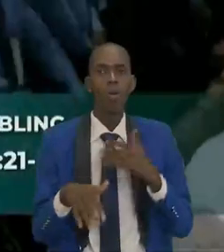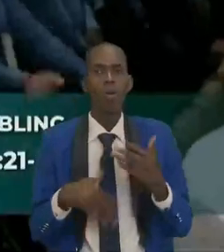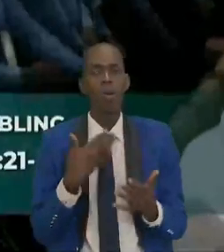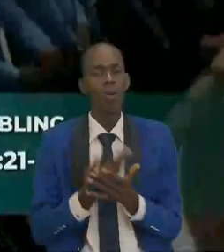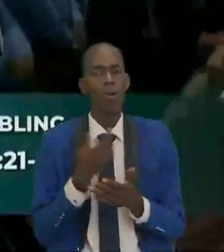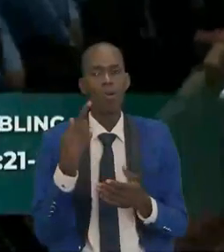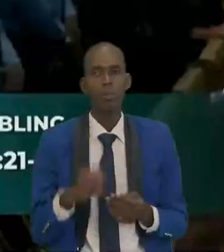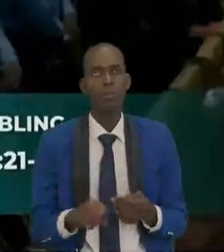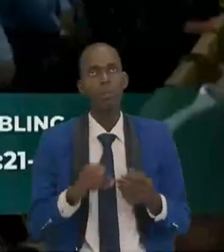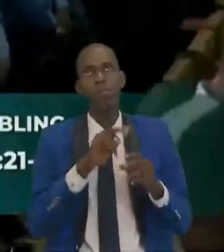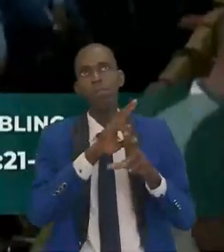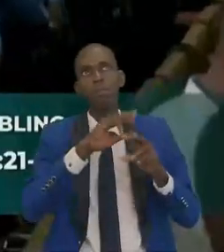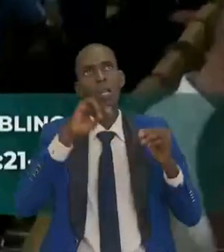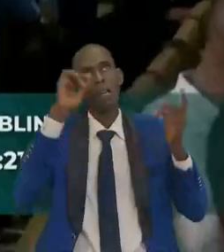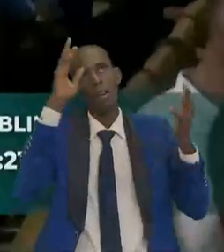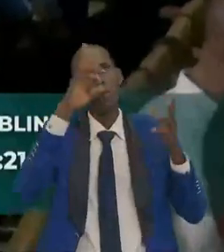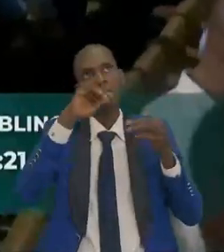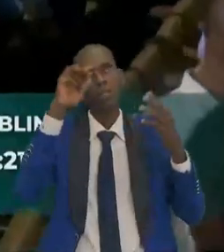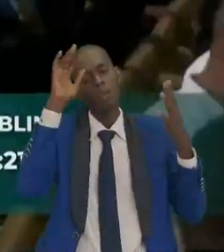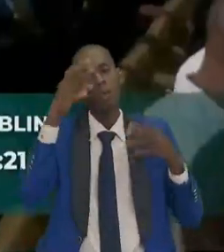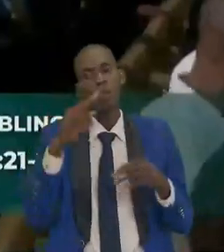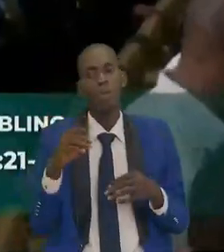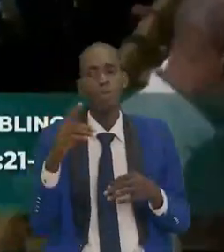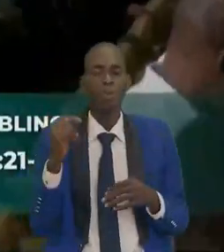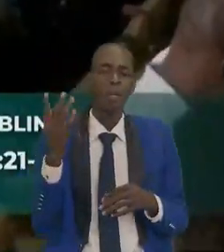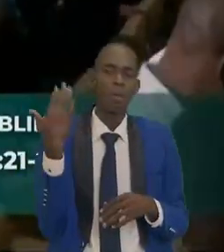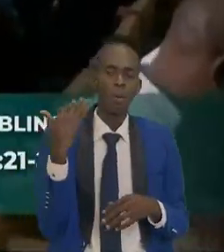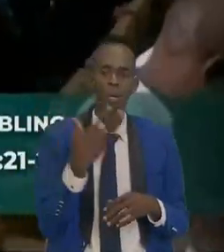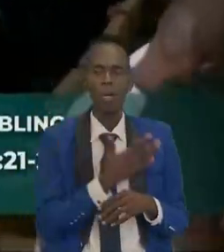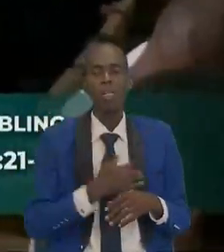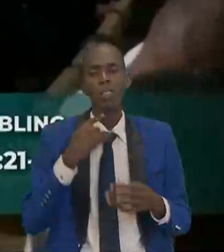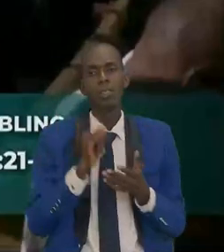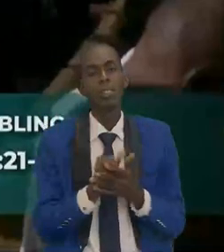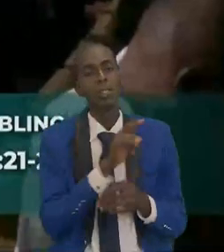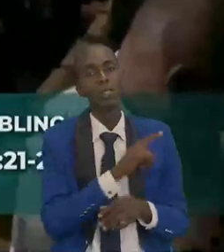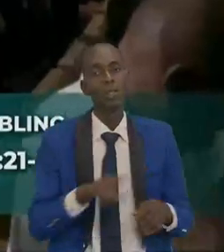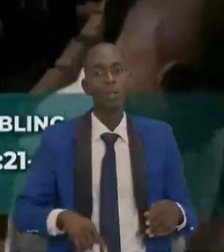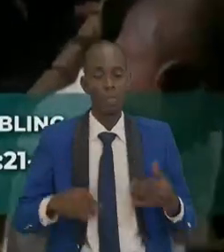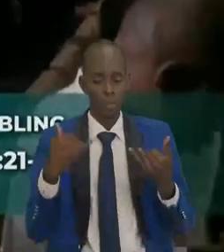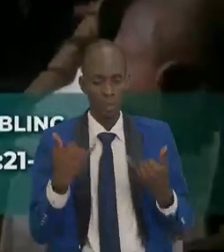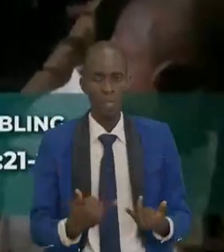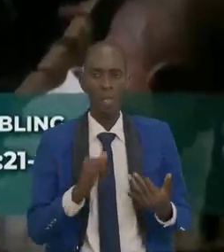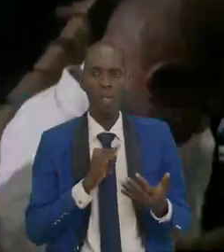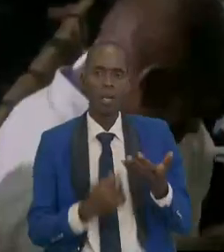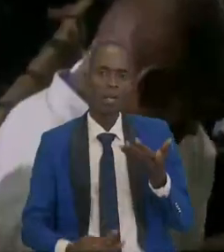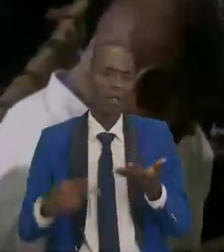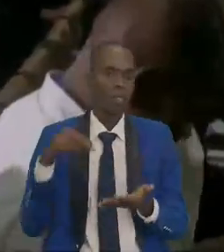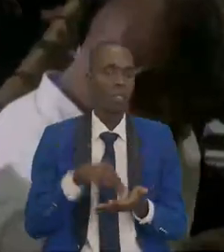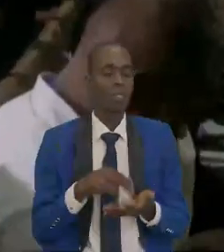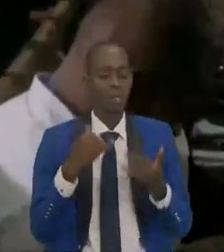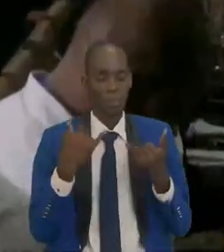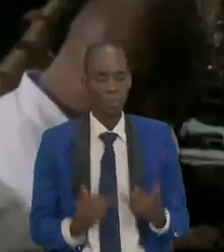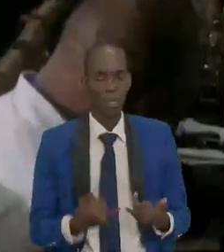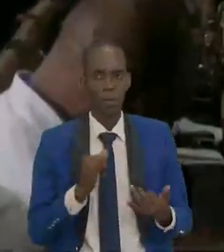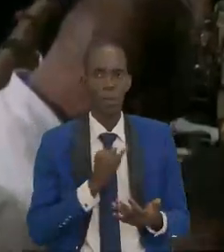Tout le désespoir du passé. Et dis Seigneur, je me lève. Seigneur, je me